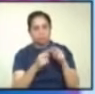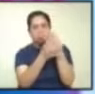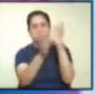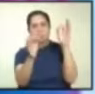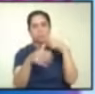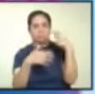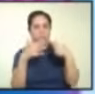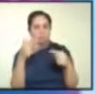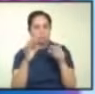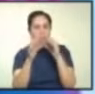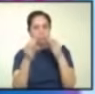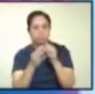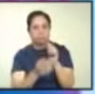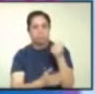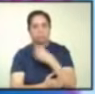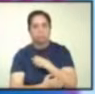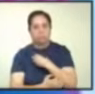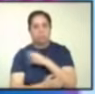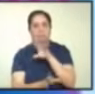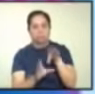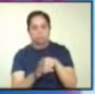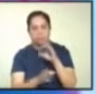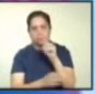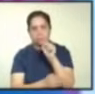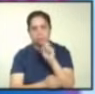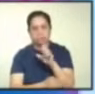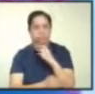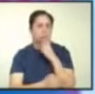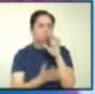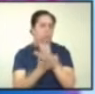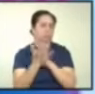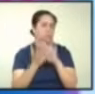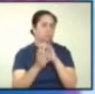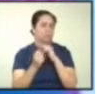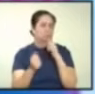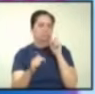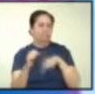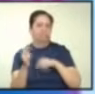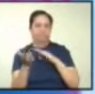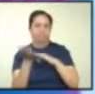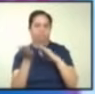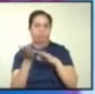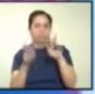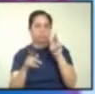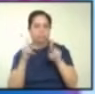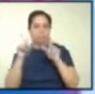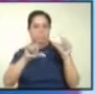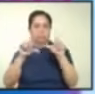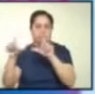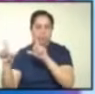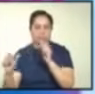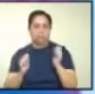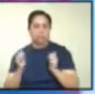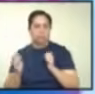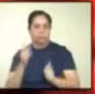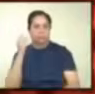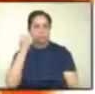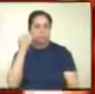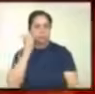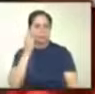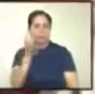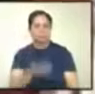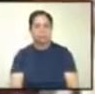ng pamilya Ampatuan at ibang pulis na dawit sa kaso. Malabo pa rin daw na mapatawad nila ang mga akusado. Umaksyon si Jenny Dongon.